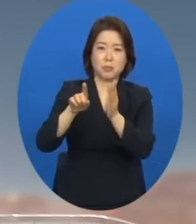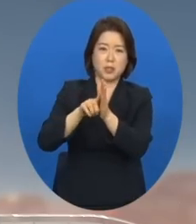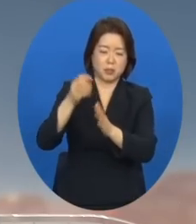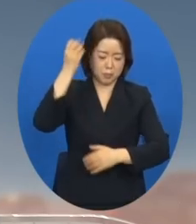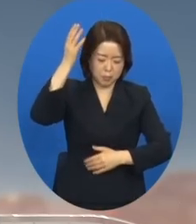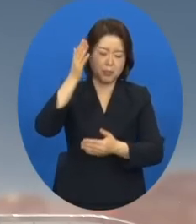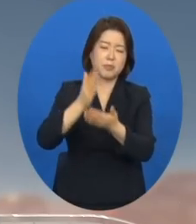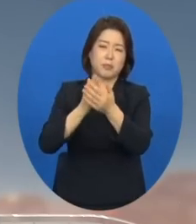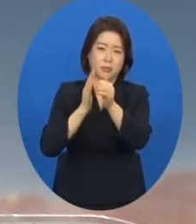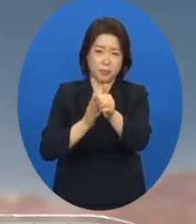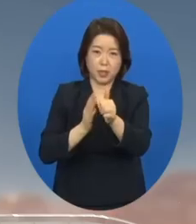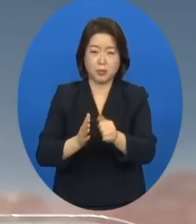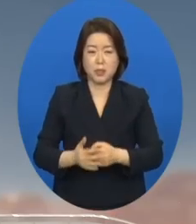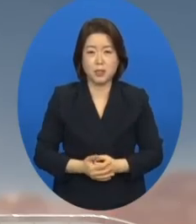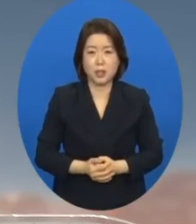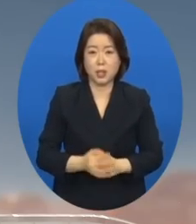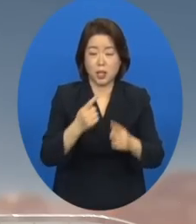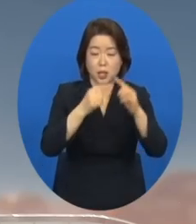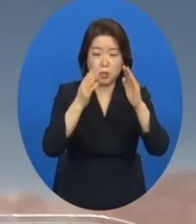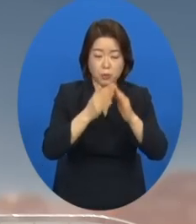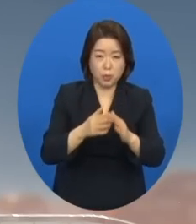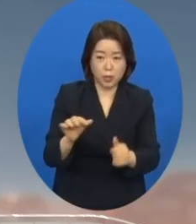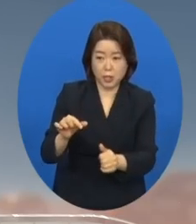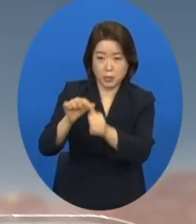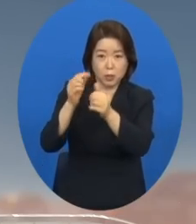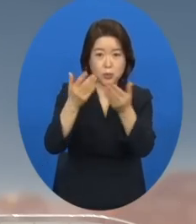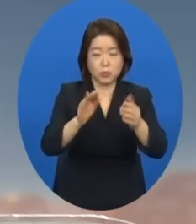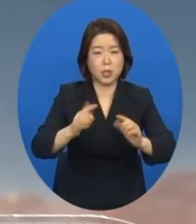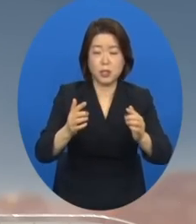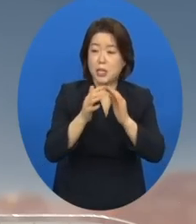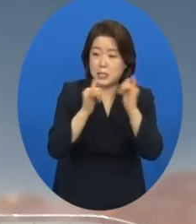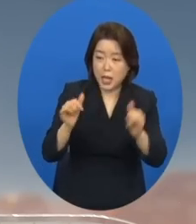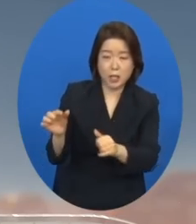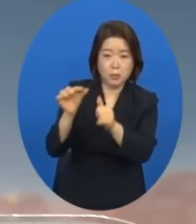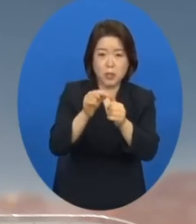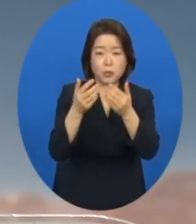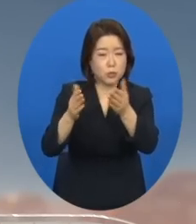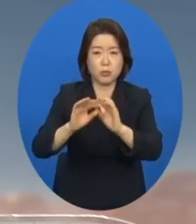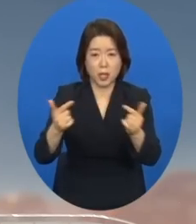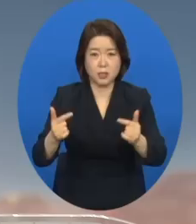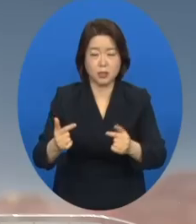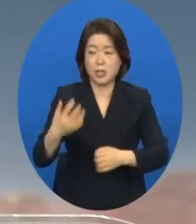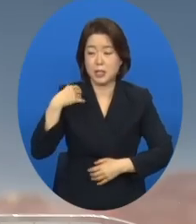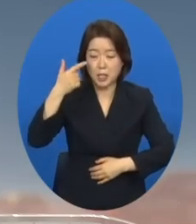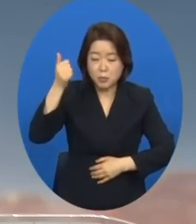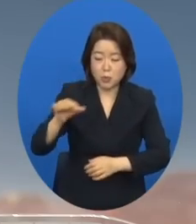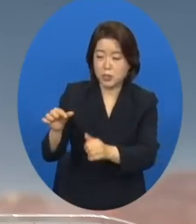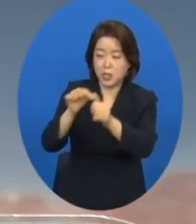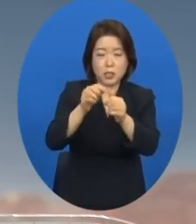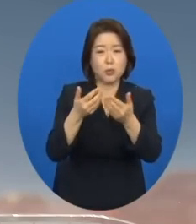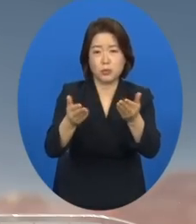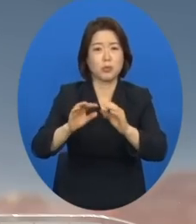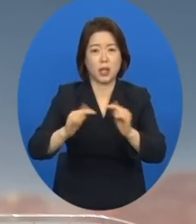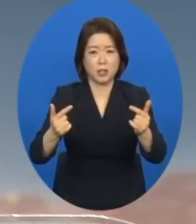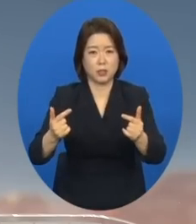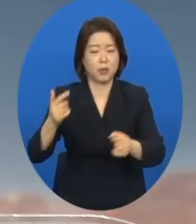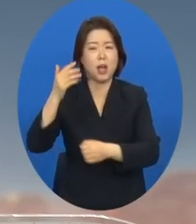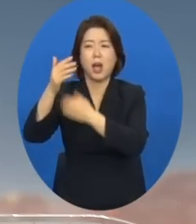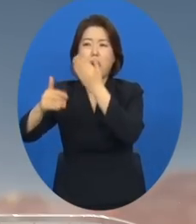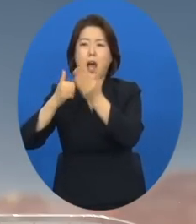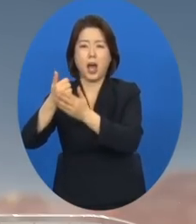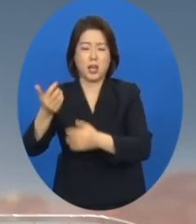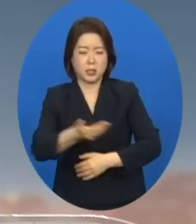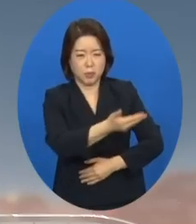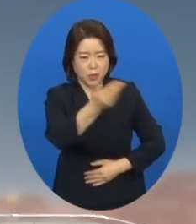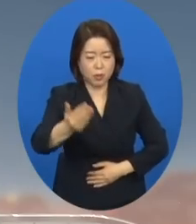돼요 교회가 세운 것도 아니에요 사람의 선 것도 담임목사 세운 것도 아니고요 하나님이 여러분들을